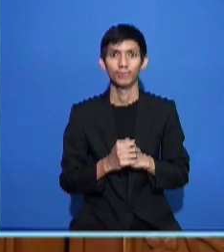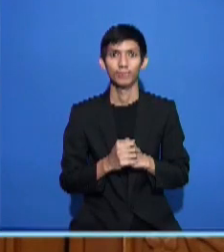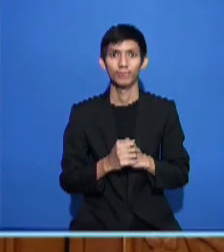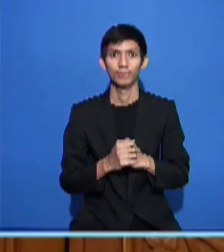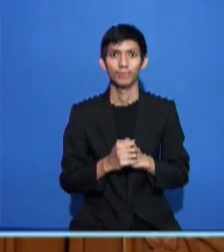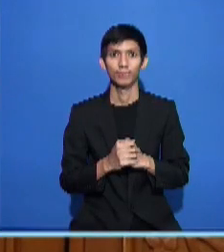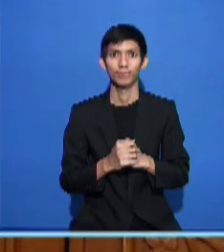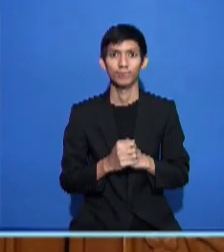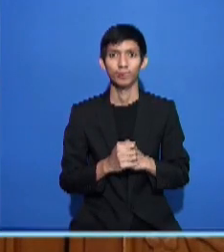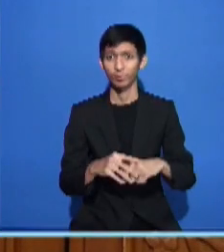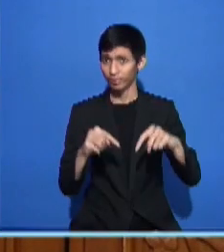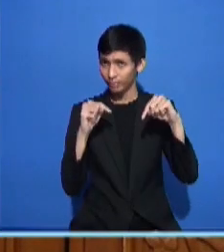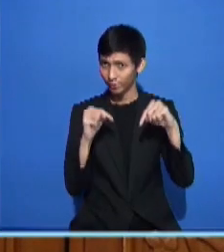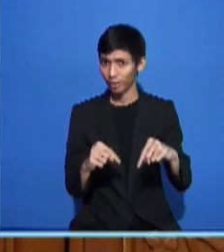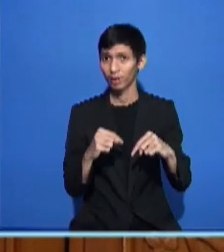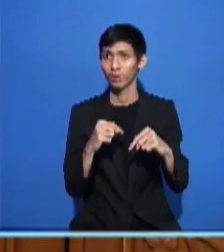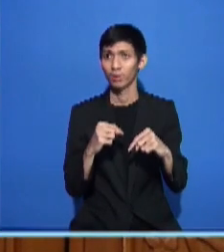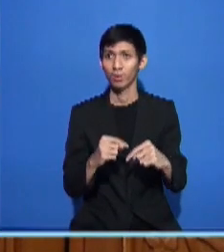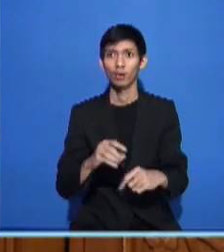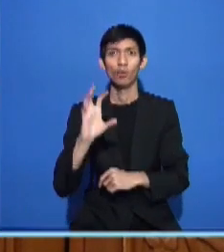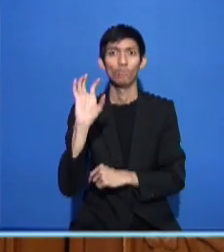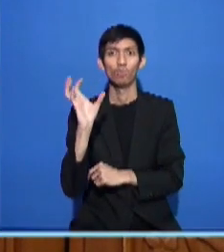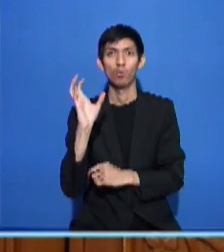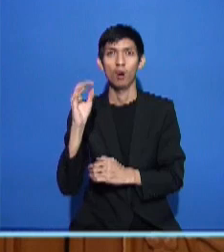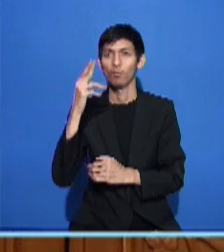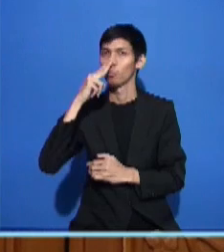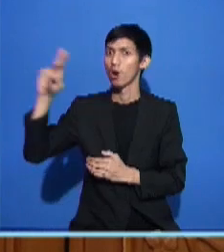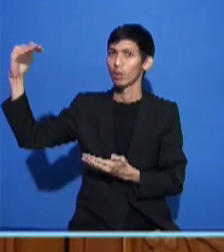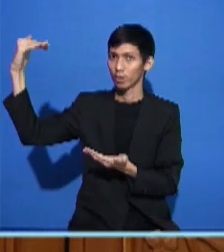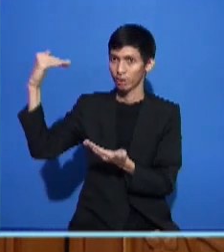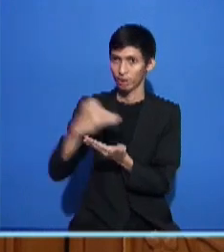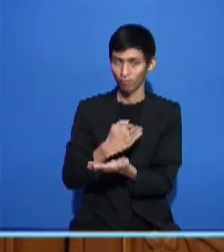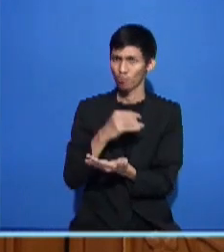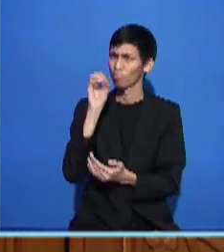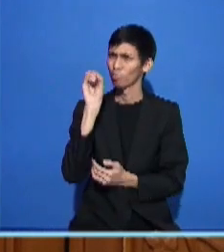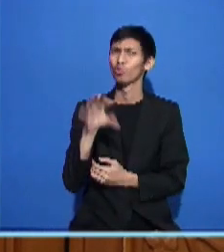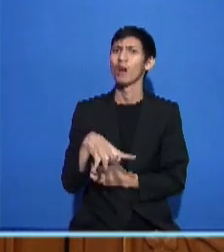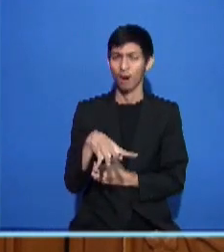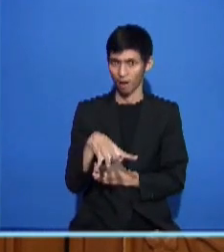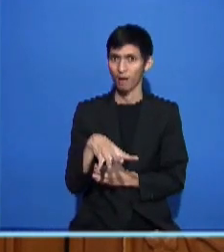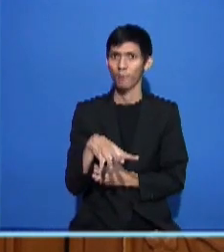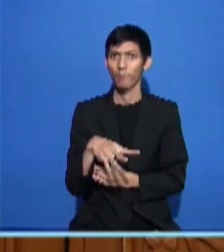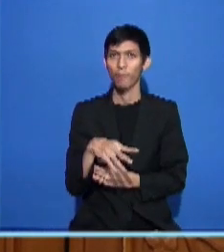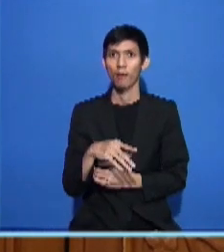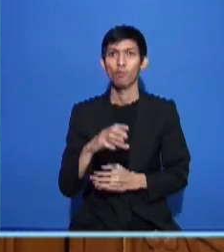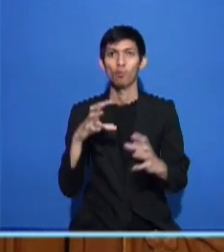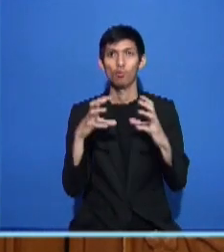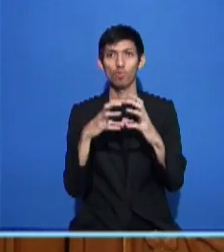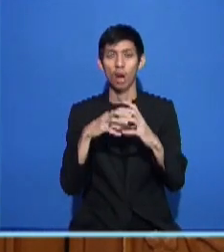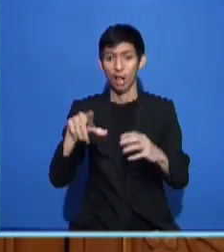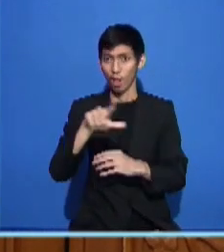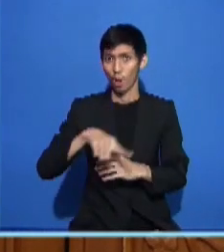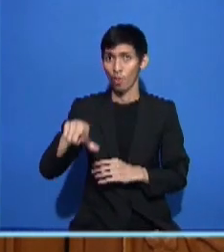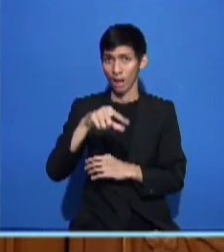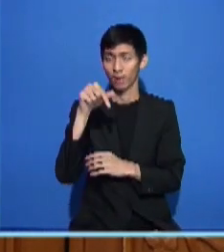Pemirsa ing wedal sak menika pengaosing wowohan import keporo langkung mirah kapaningaken kalian woh lokal pasudian woh